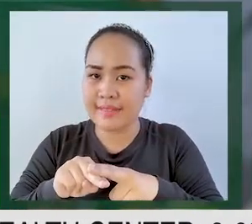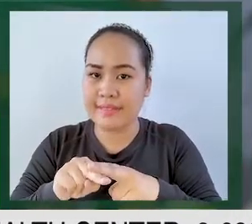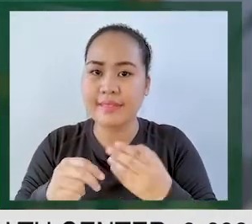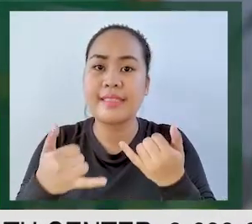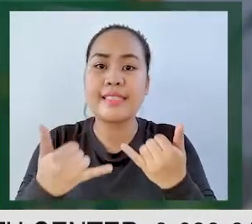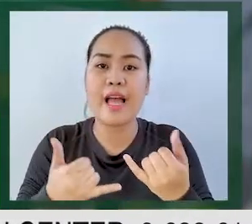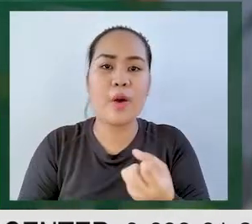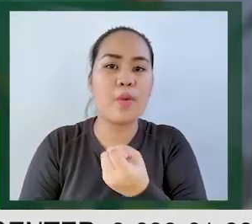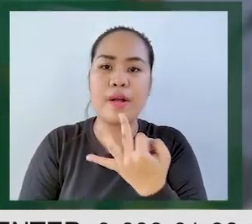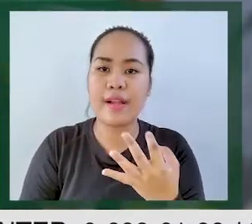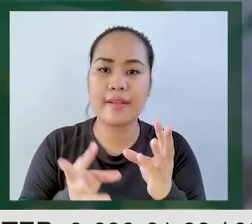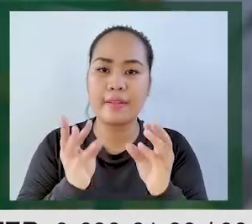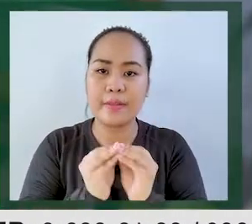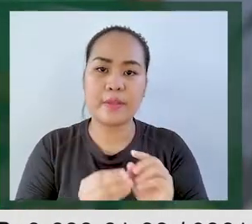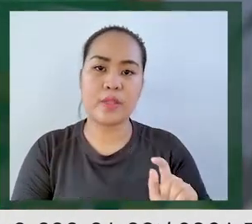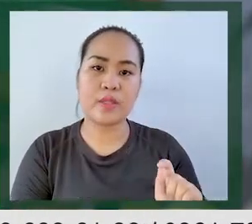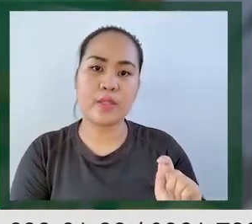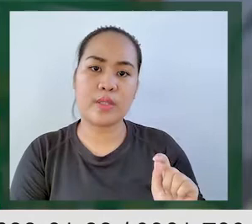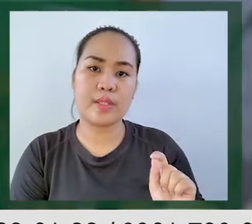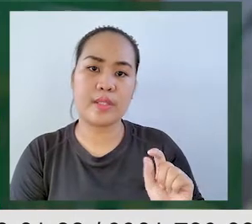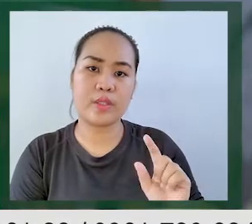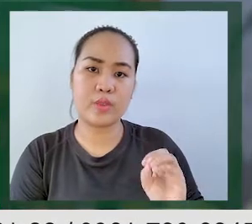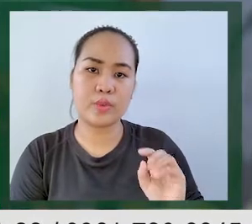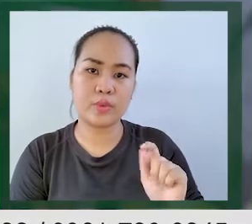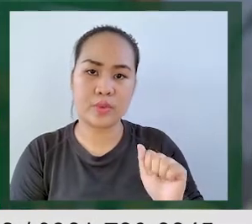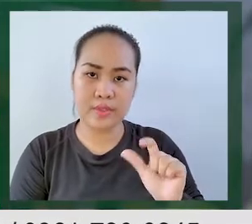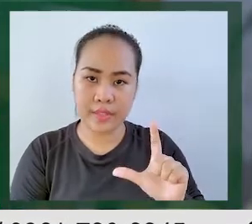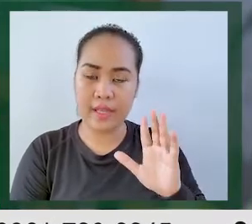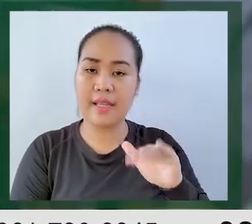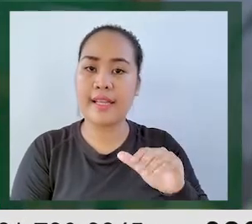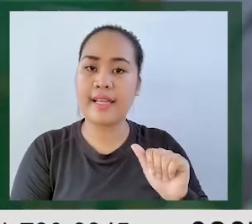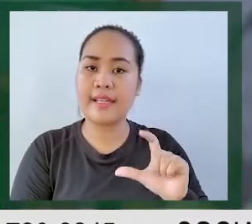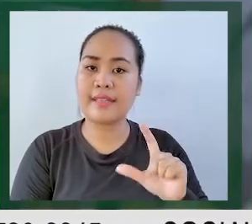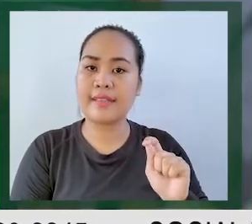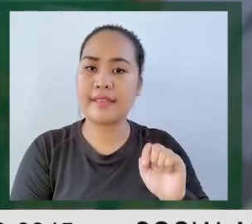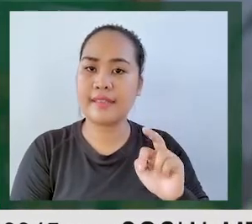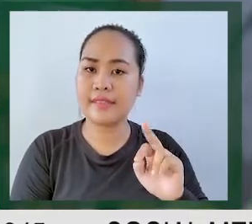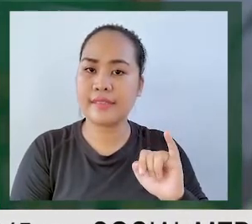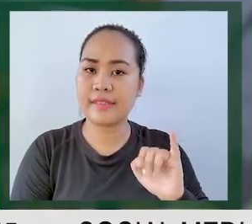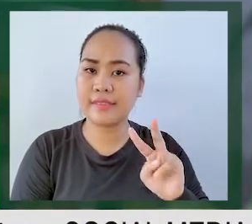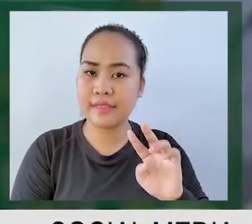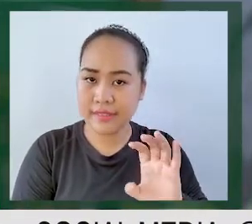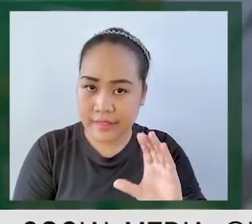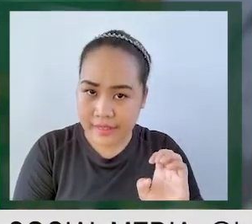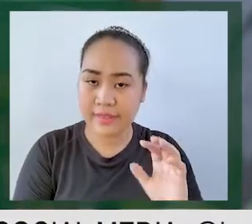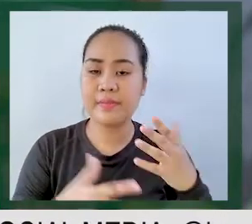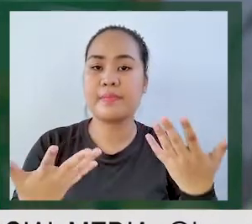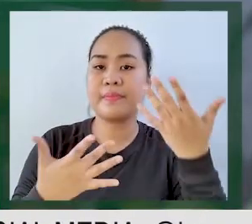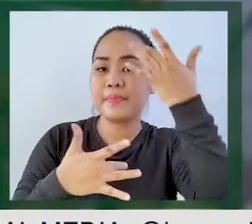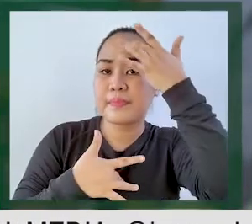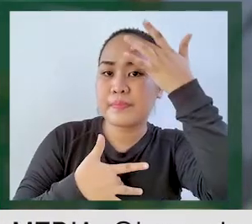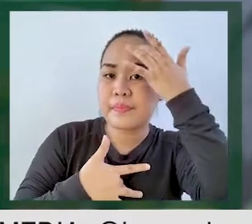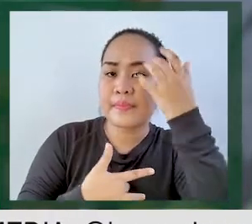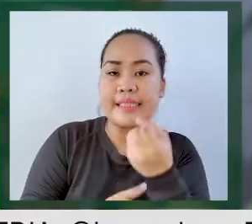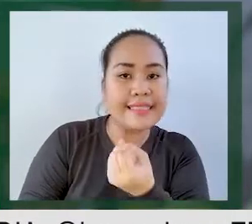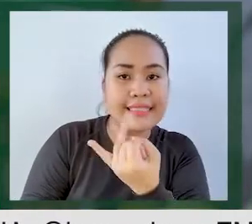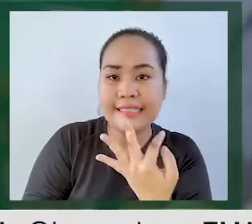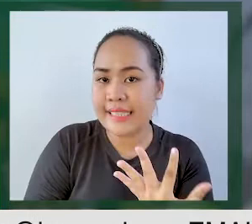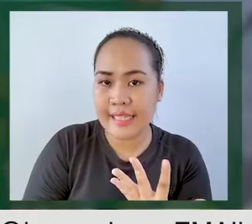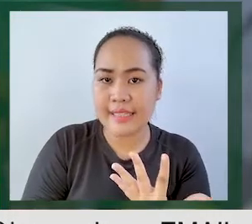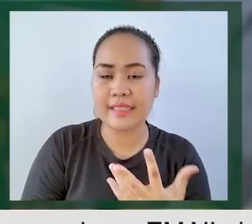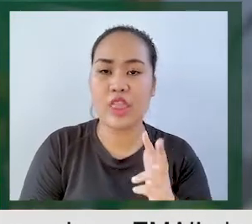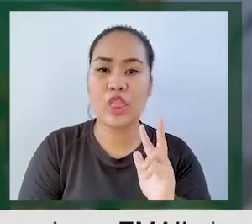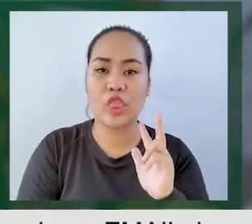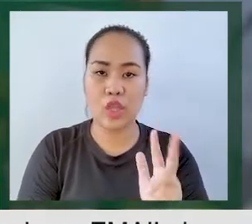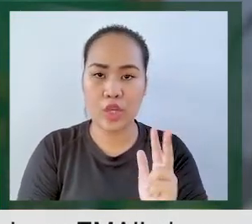ay 30 or 30. No? So sa 30 active cases po natin, wala pong ano dito,